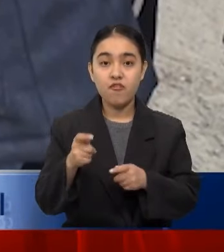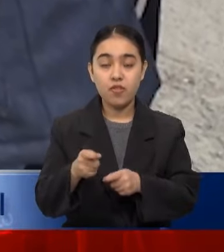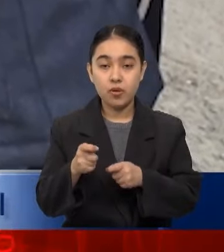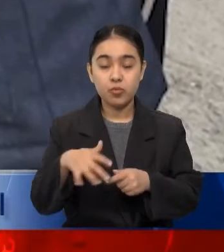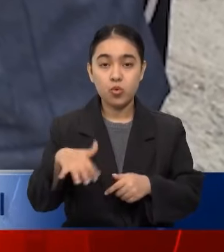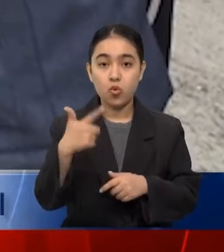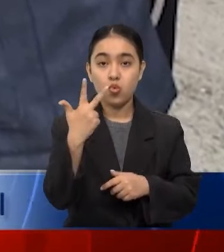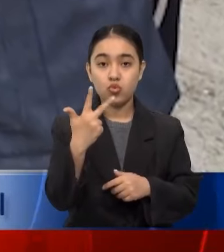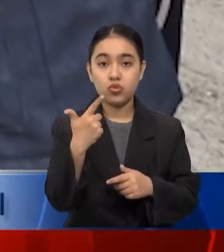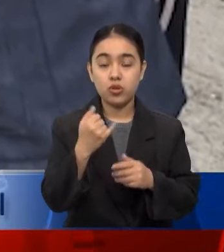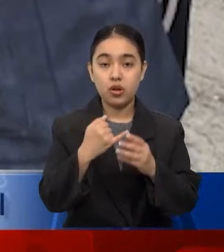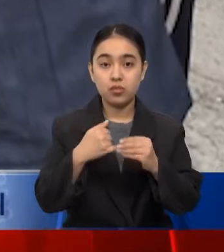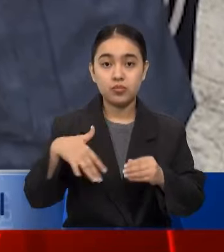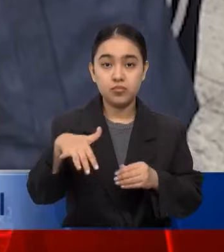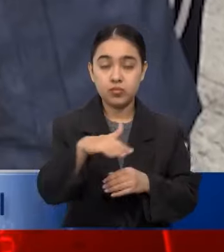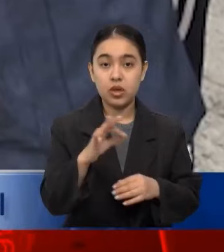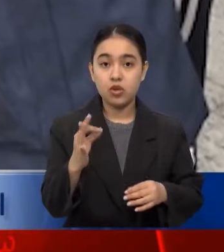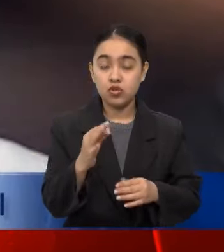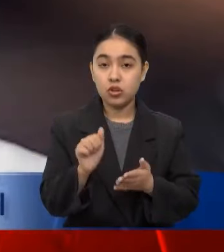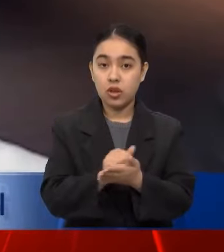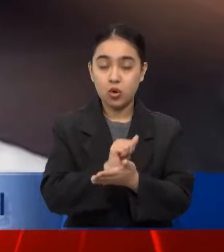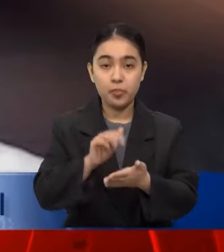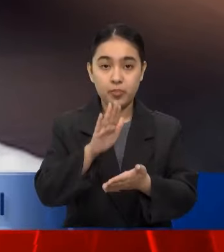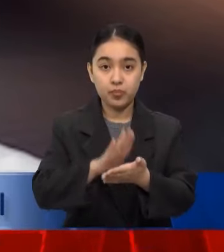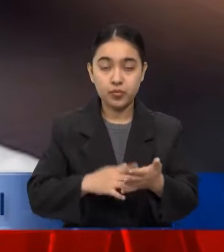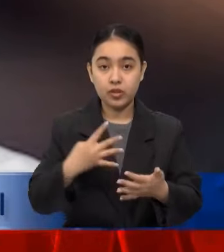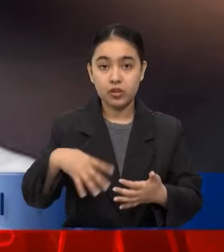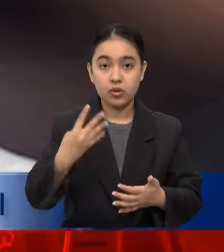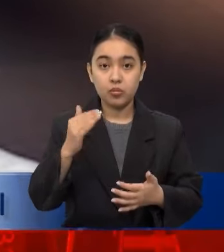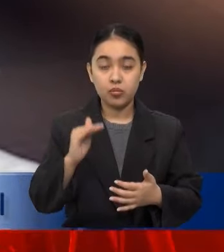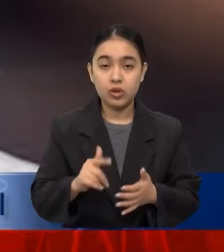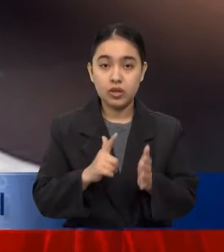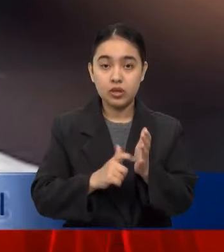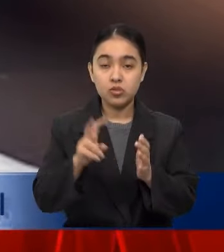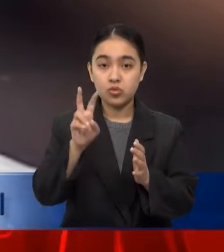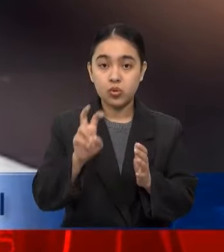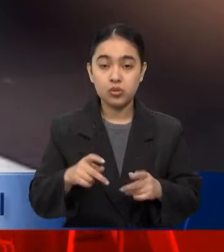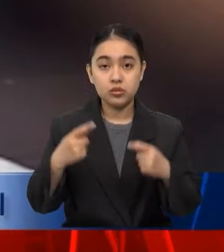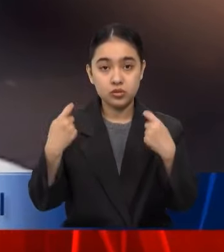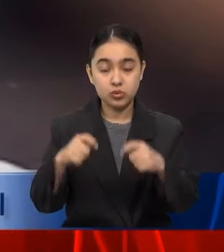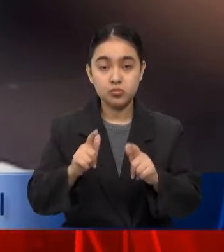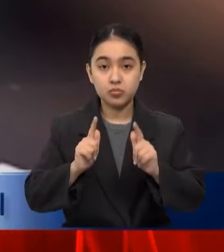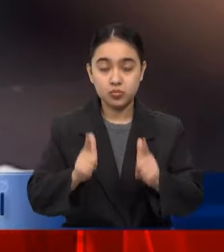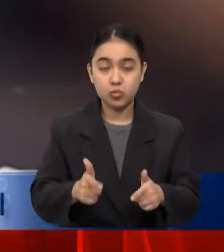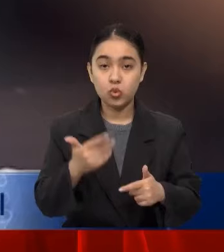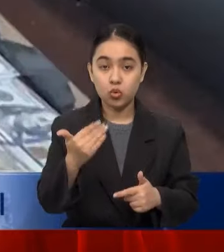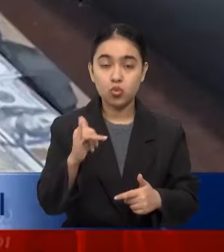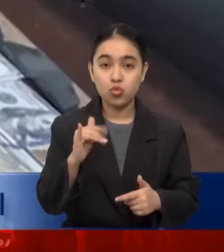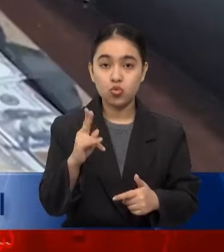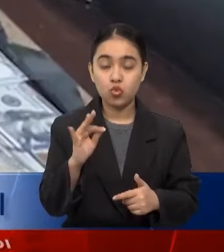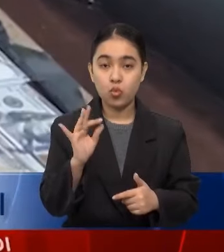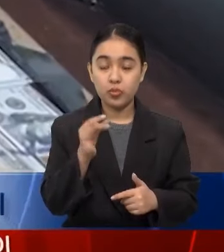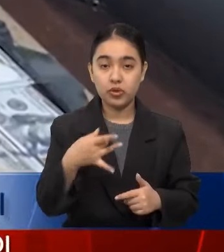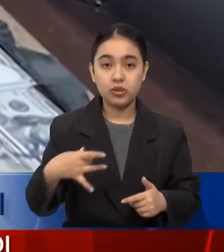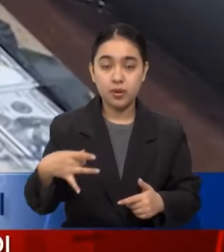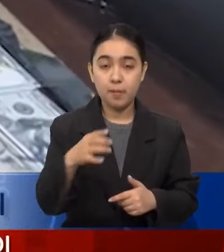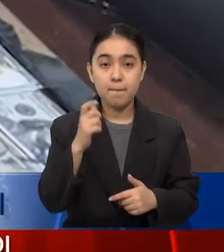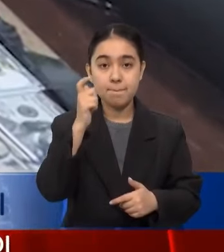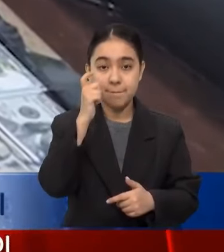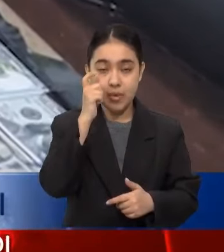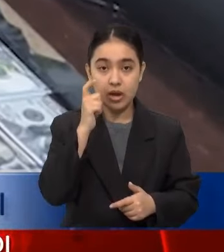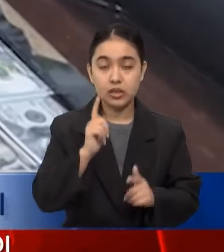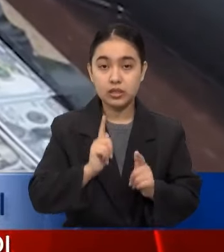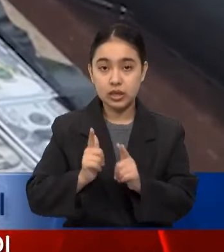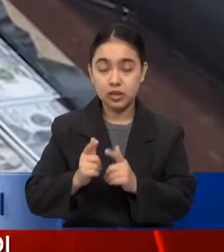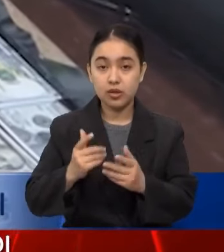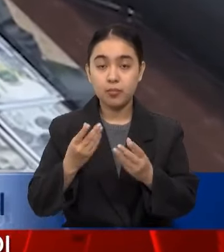gektar bog' yer maydonini hech qanday hujjatlarsiz 44700 AQSh dollariga sotishga kelishgan. U Uchko'prik tumani Bog'iboston mahallasida